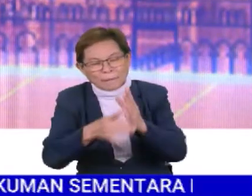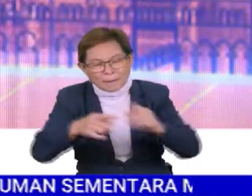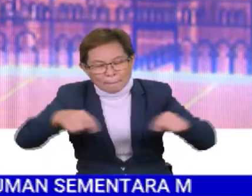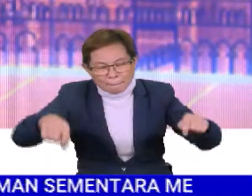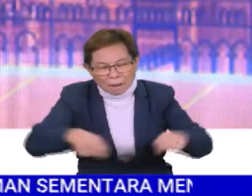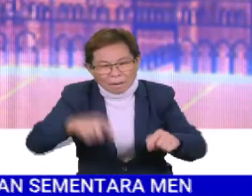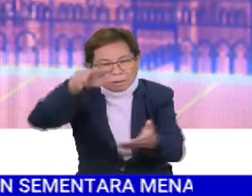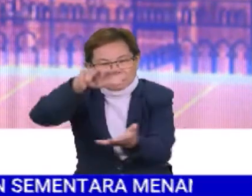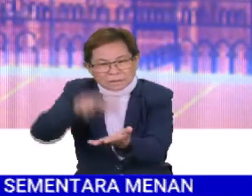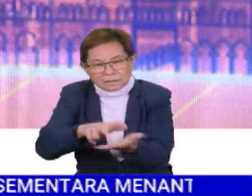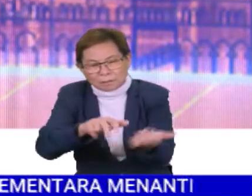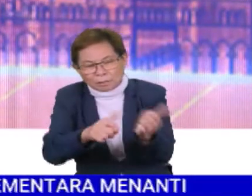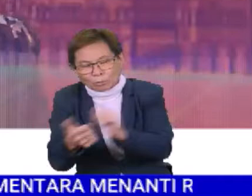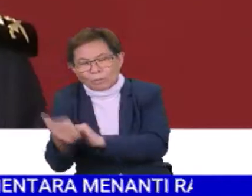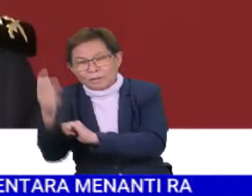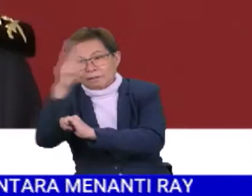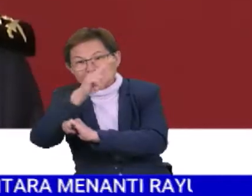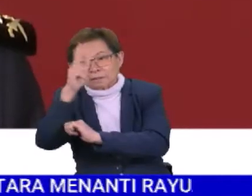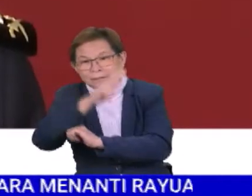ditetapkan kerajaan.